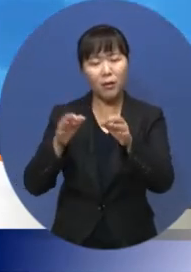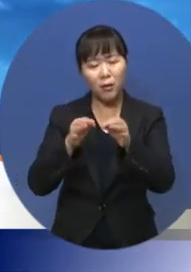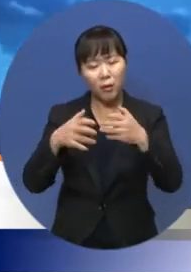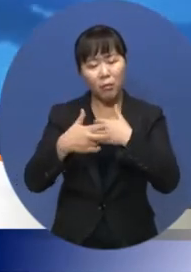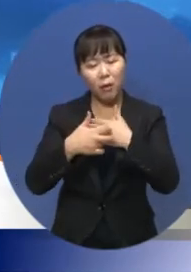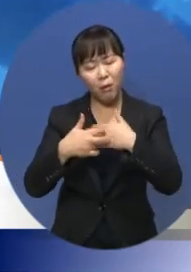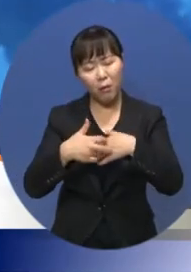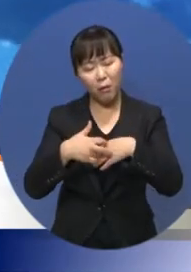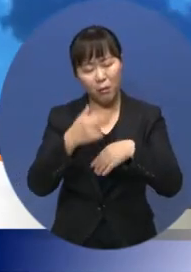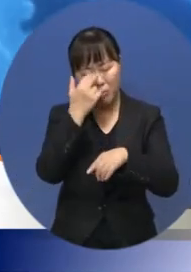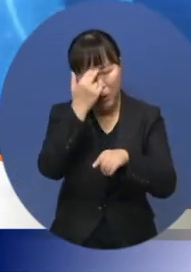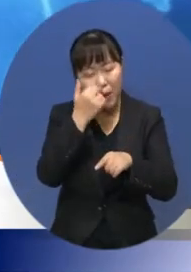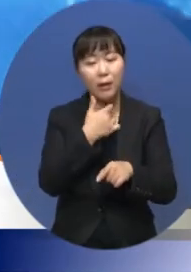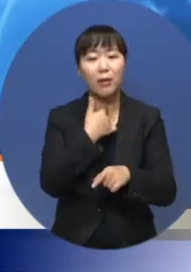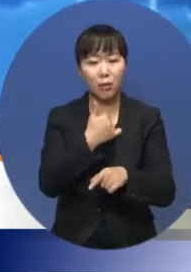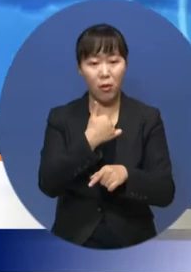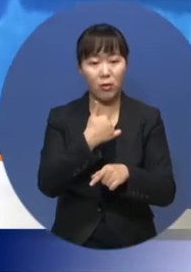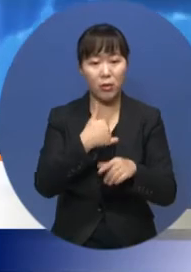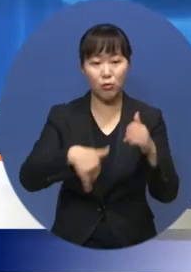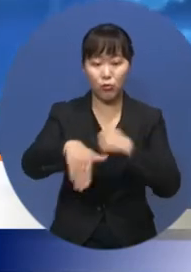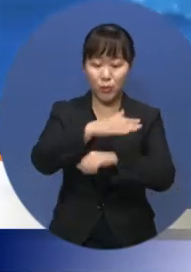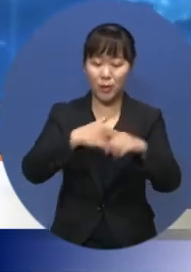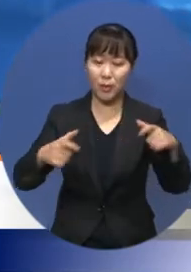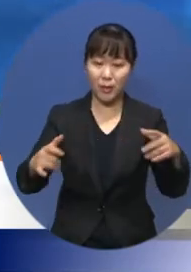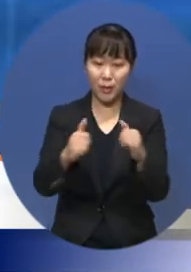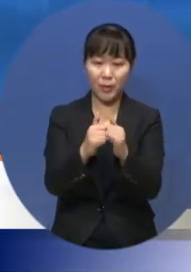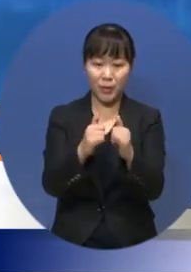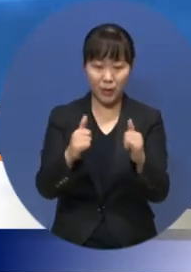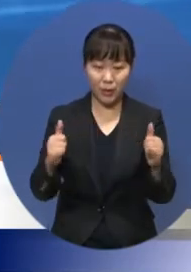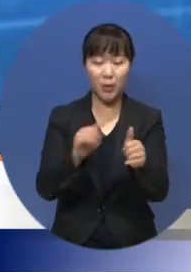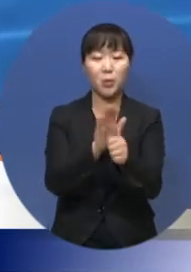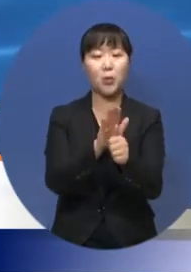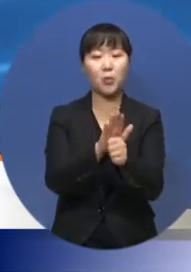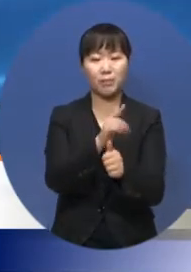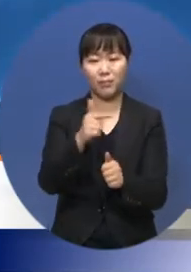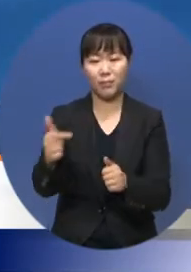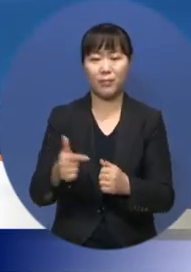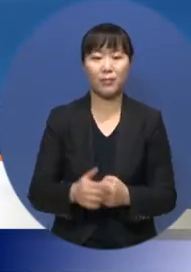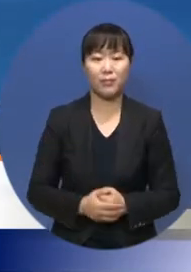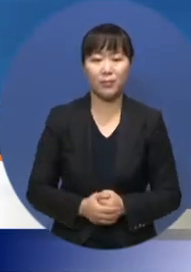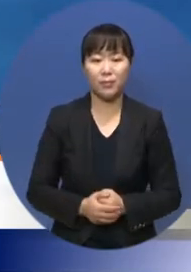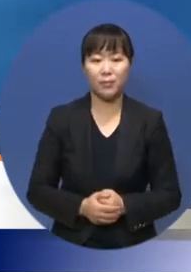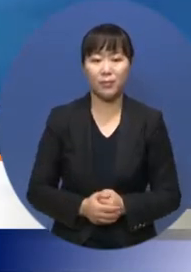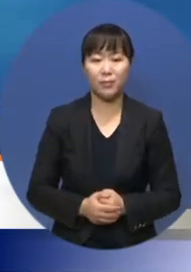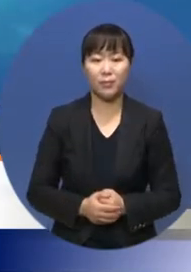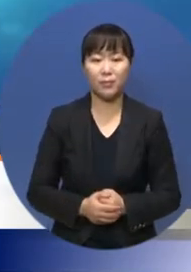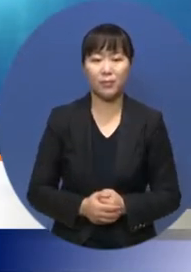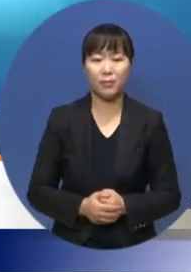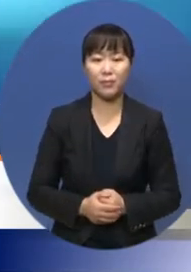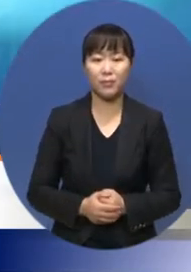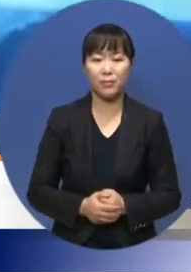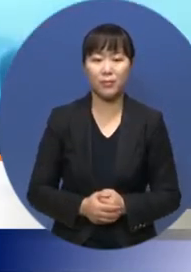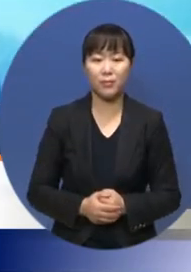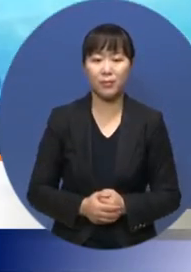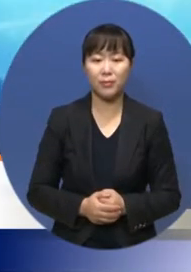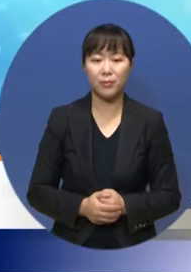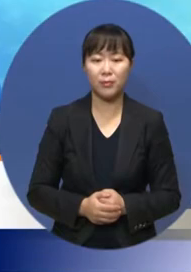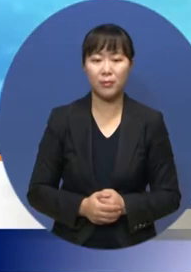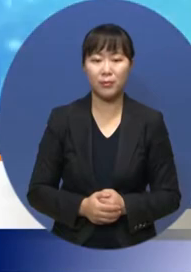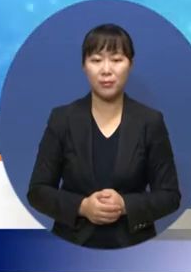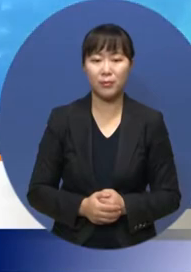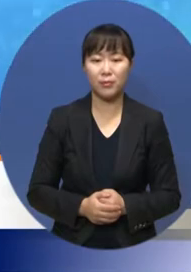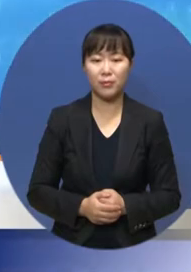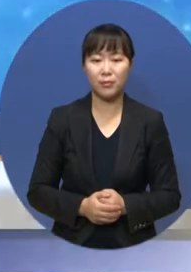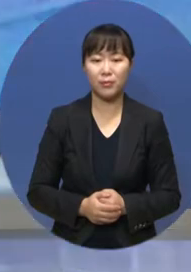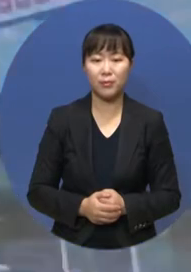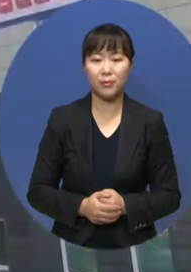의료에 소외되어 있던 증평 인근 지역 주민들에게 큰 도움이 되고 있습니다. 자세한 내용 김명진 기자가